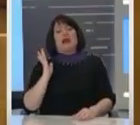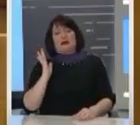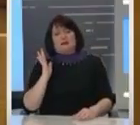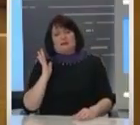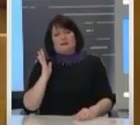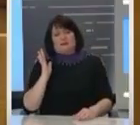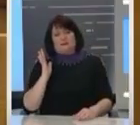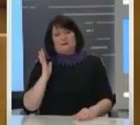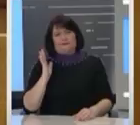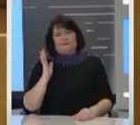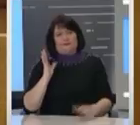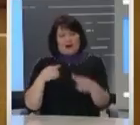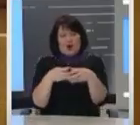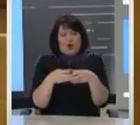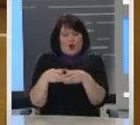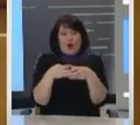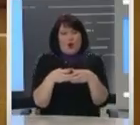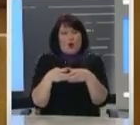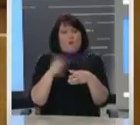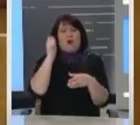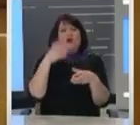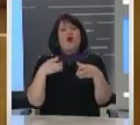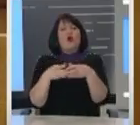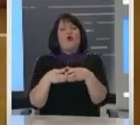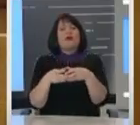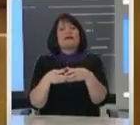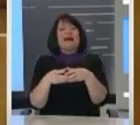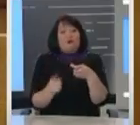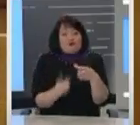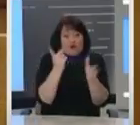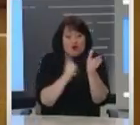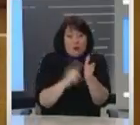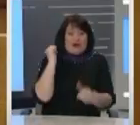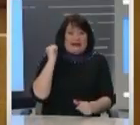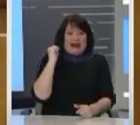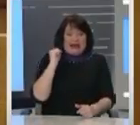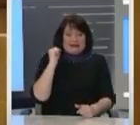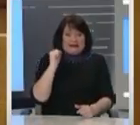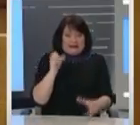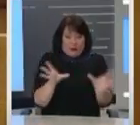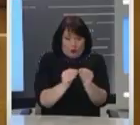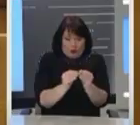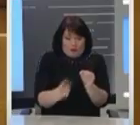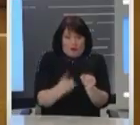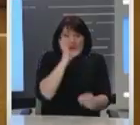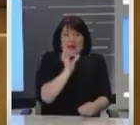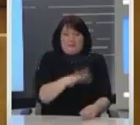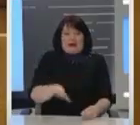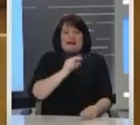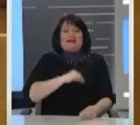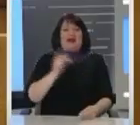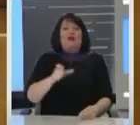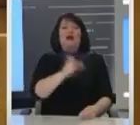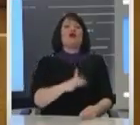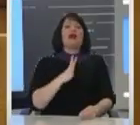Δεν θέλει το κομματικό κατεστημένο ένα νέο συνδικαλιστικό νόμο προσαρμοσμένο στη νέα πραγματικότητα και στα συμφέροντα των